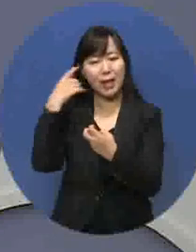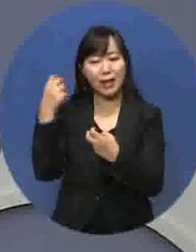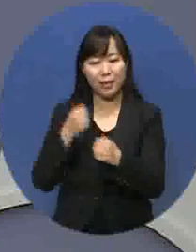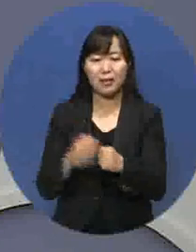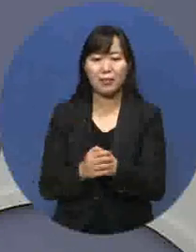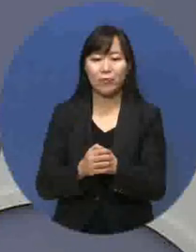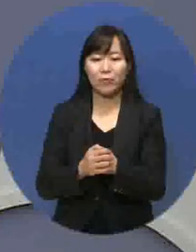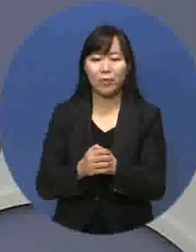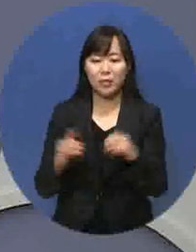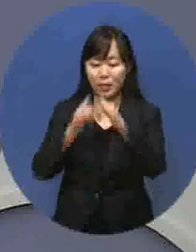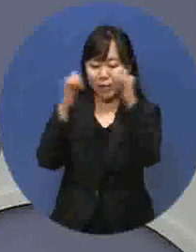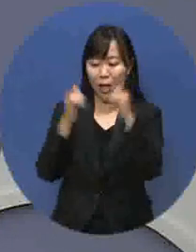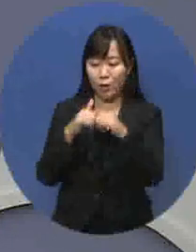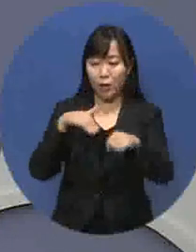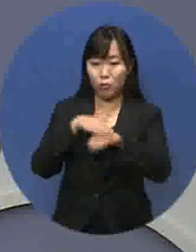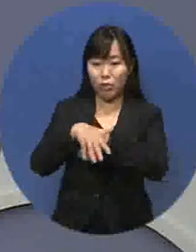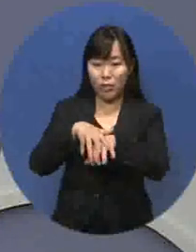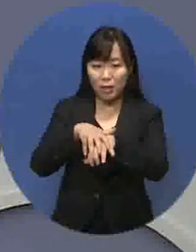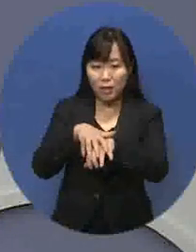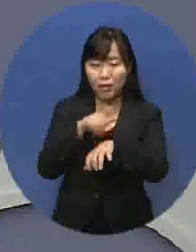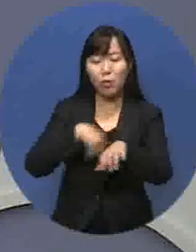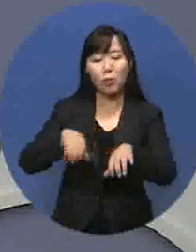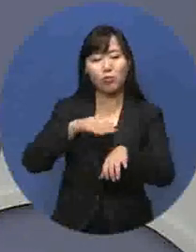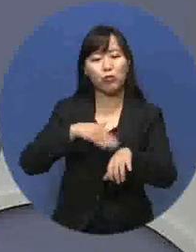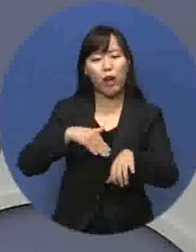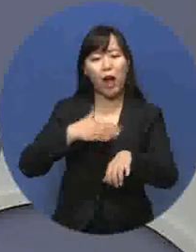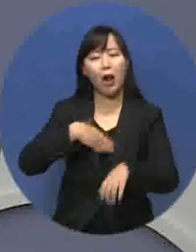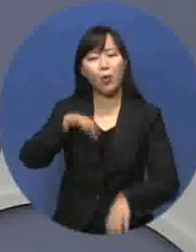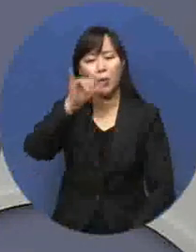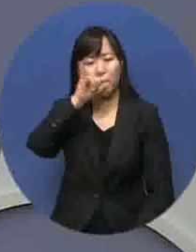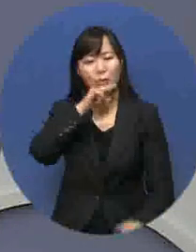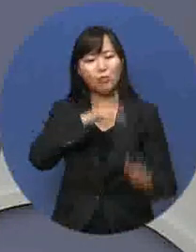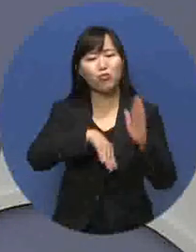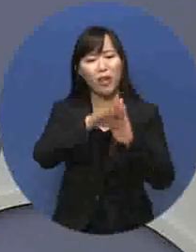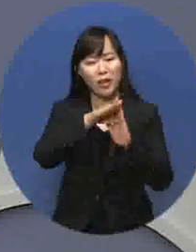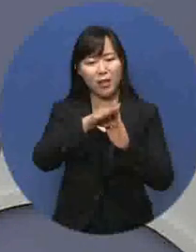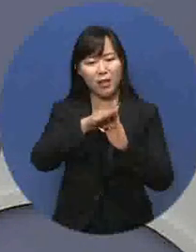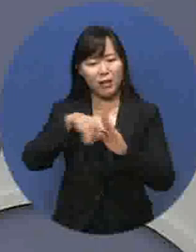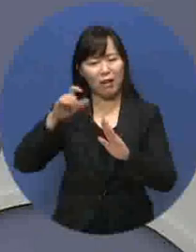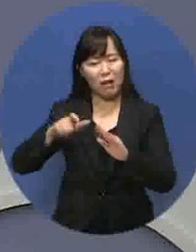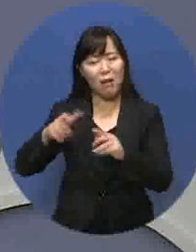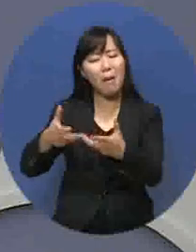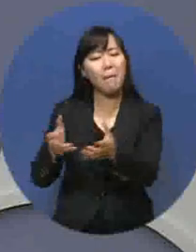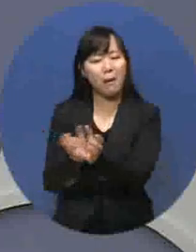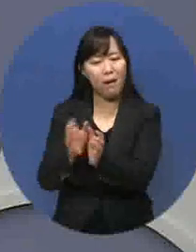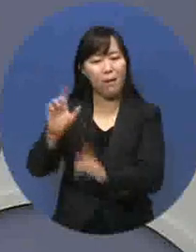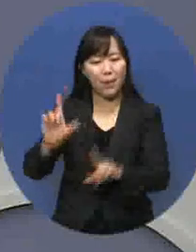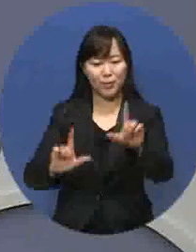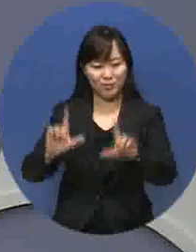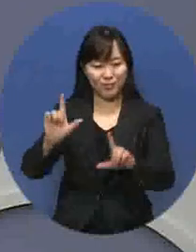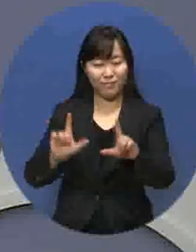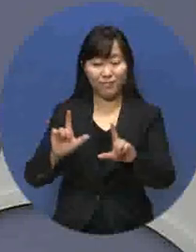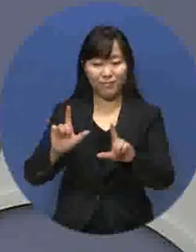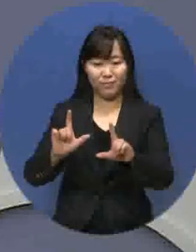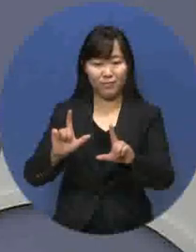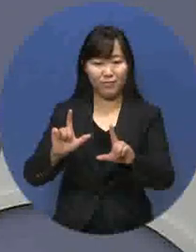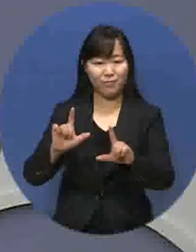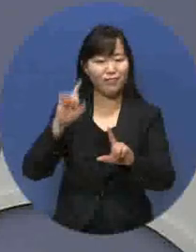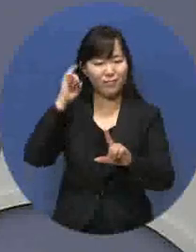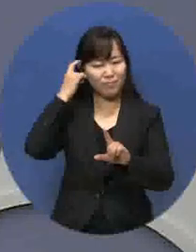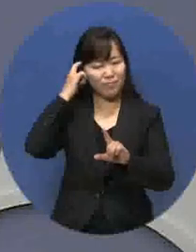있는 그게 이제 사회주의 체제를 안 무너뜨린다라고 하는 이제 우리가 많이 알고 있는 북한의 강경파 이제 그 모습을